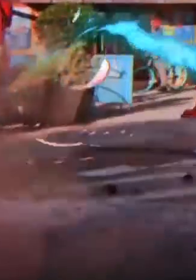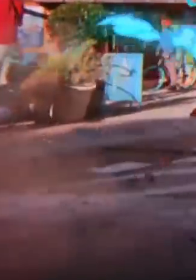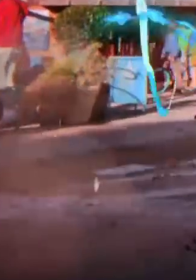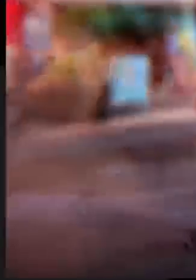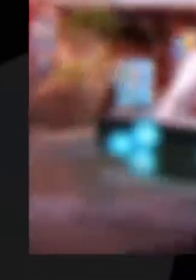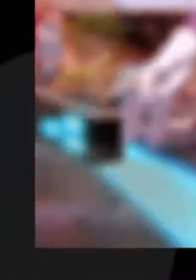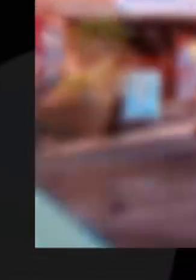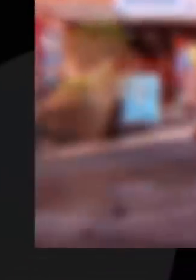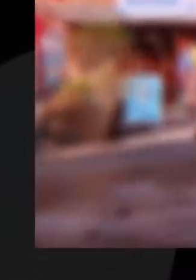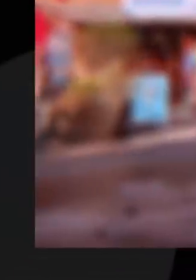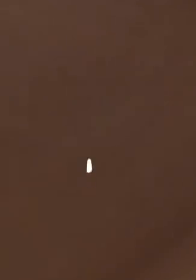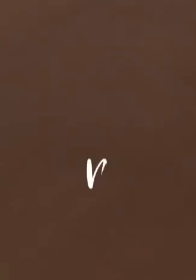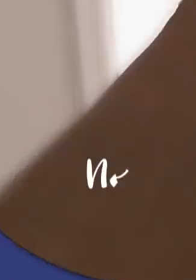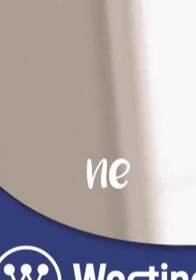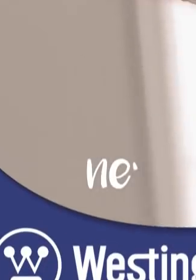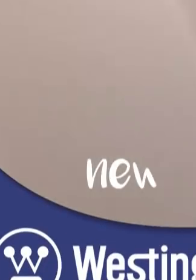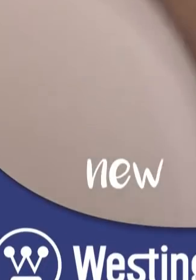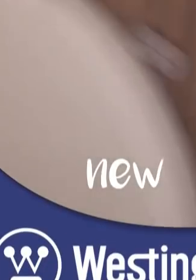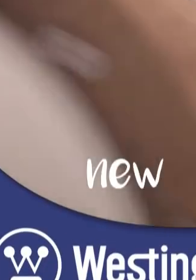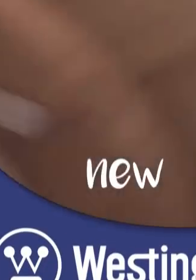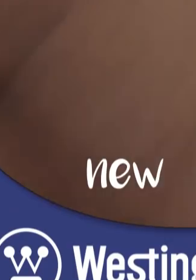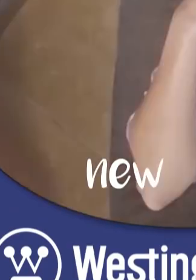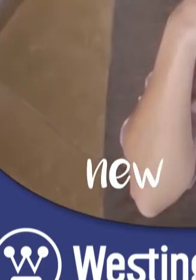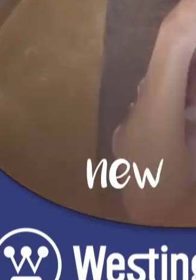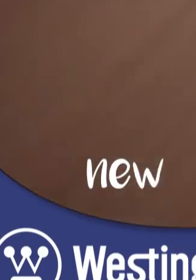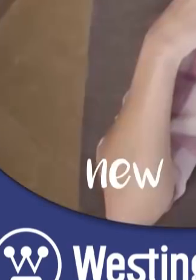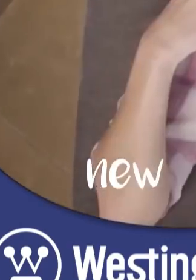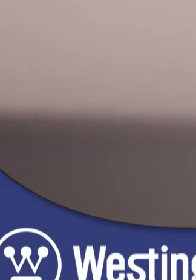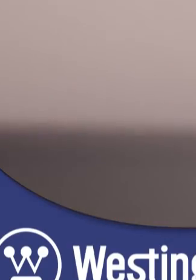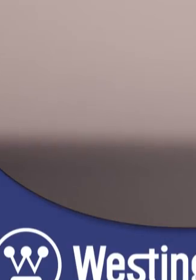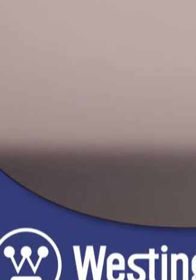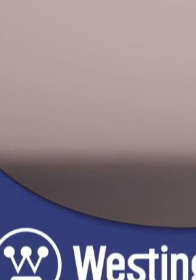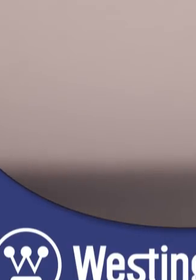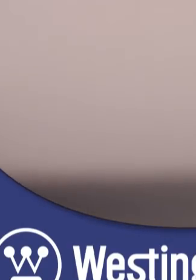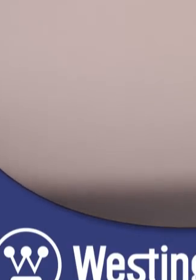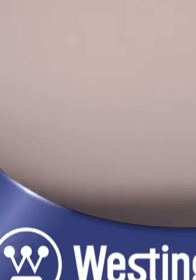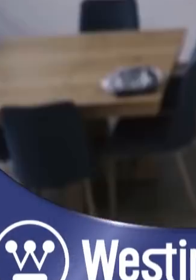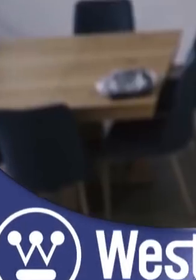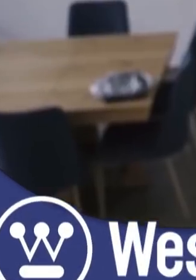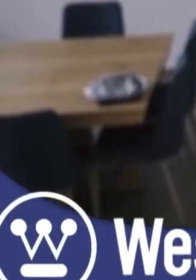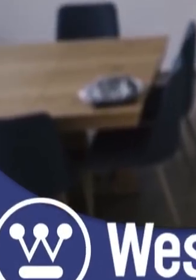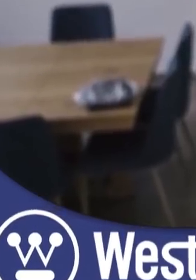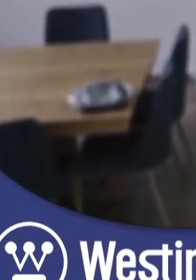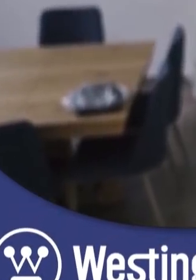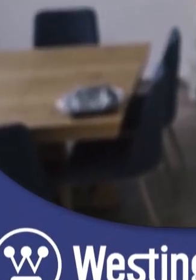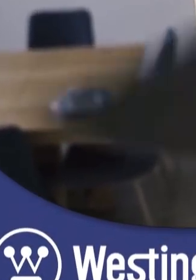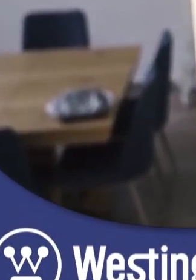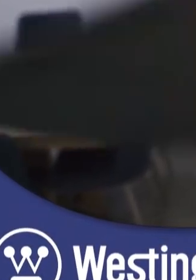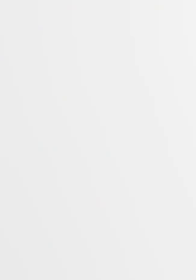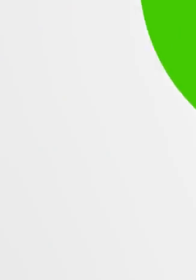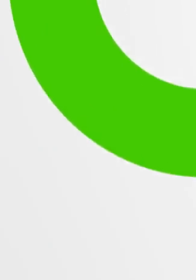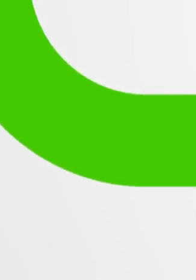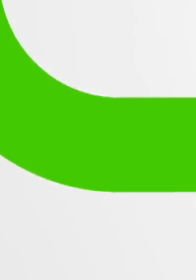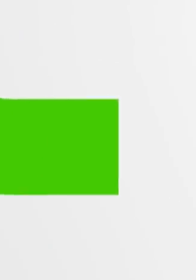The New Axe Effect. Westinghouse, מותג מעברי תקרה אמריקאי. כששקט פוגש עיצוב. Westinghouse, השקט